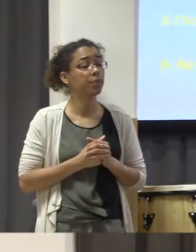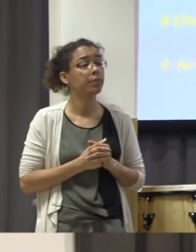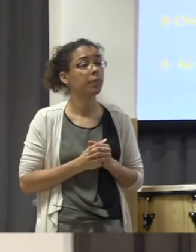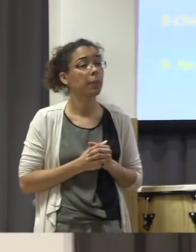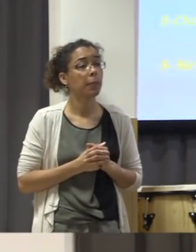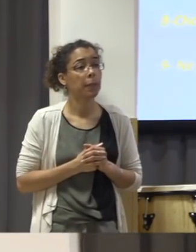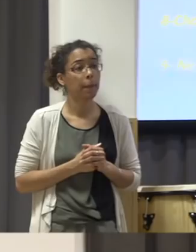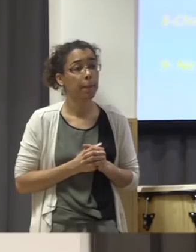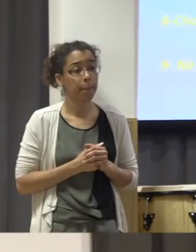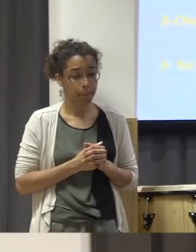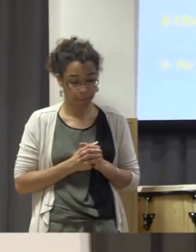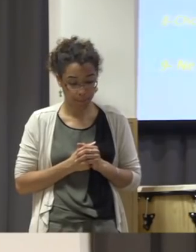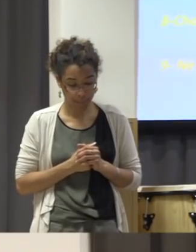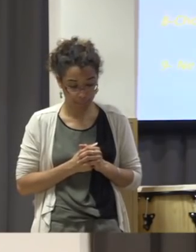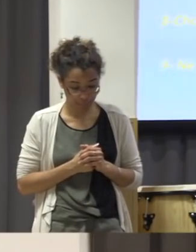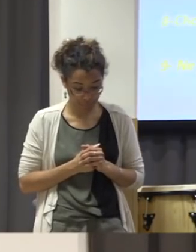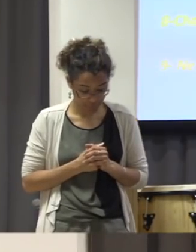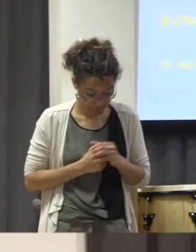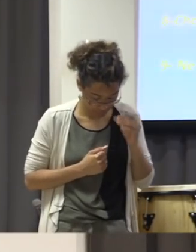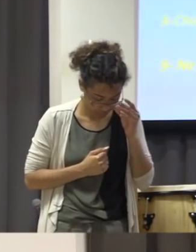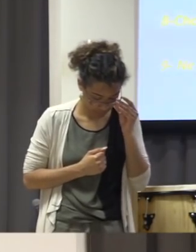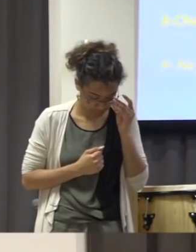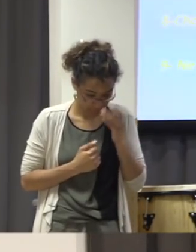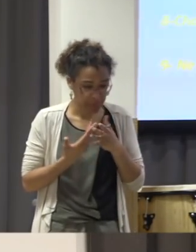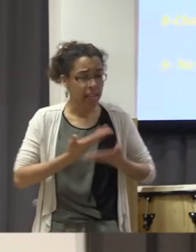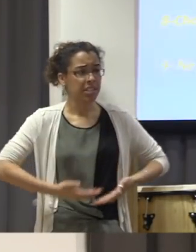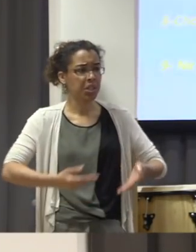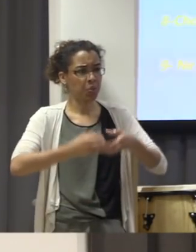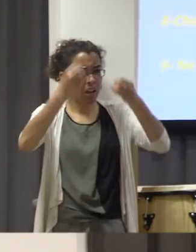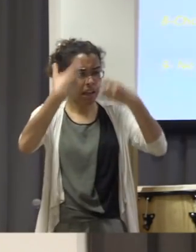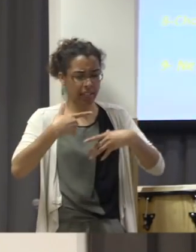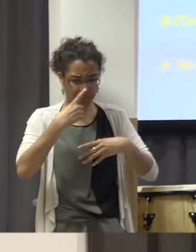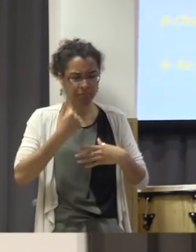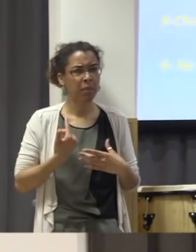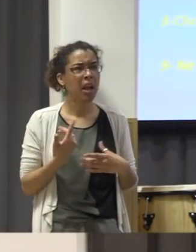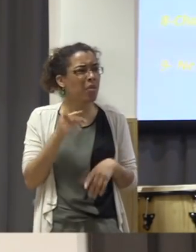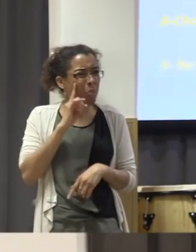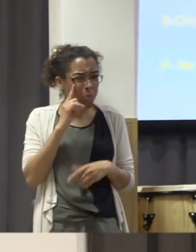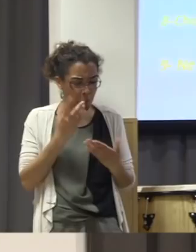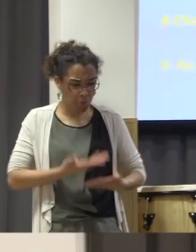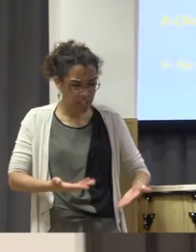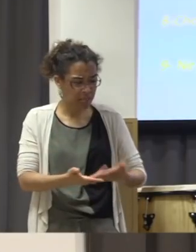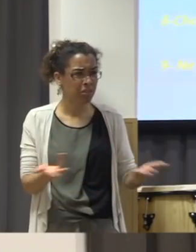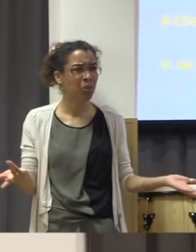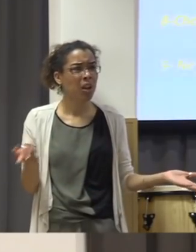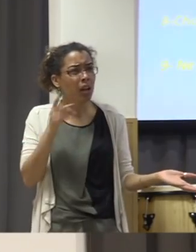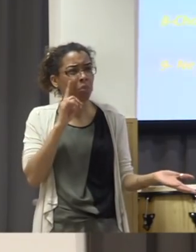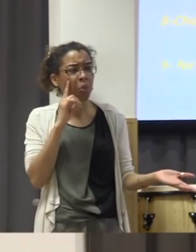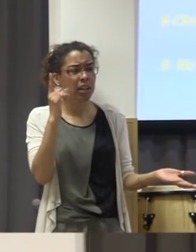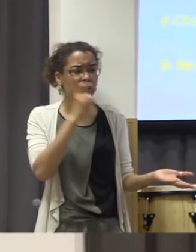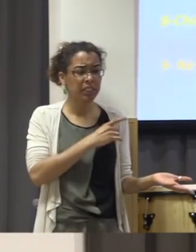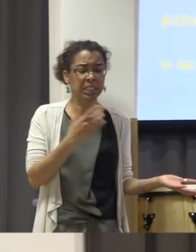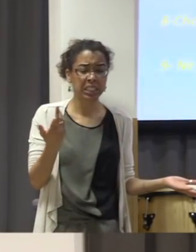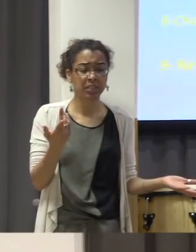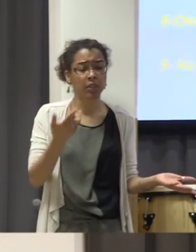que ce qui nous arrive, parfois on se dit, qu'est-ce qui m'arrive? Pourquoi ces épreuves? Vous savez, dans